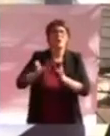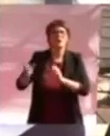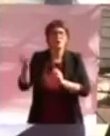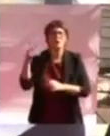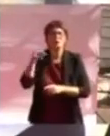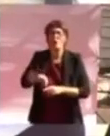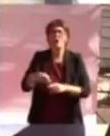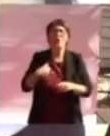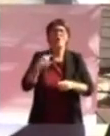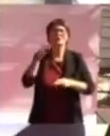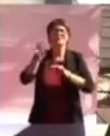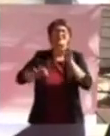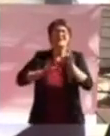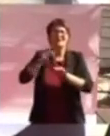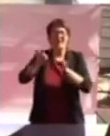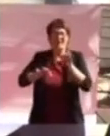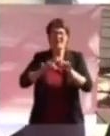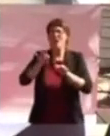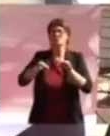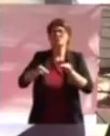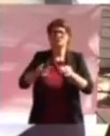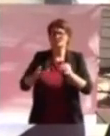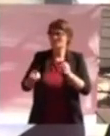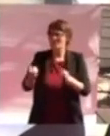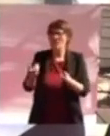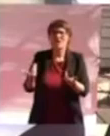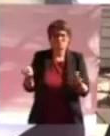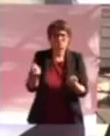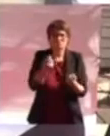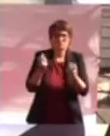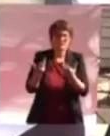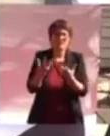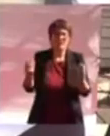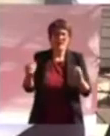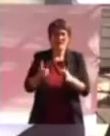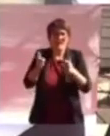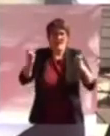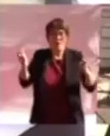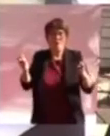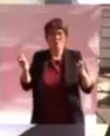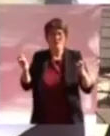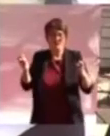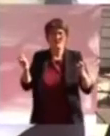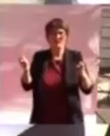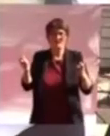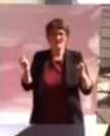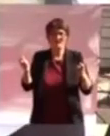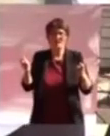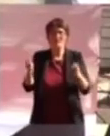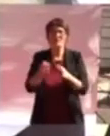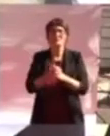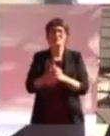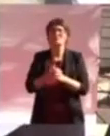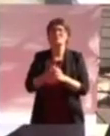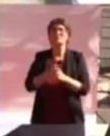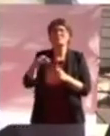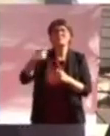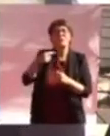siamo riusciti ad entrare nelle rsa per andare a vedere come i pazienti venivano